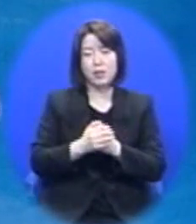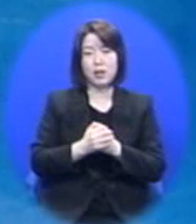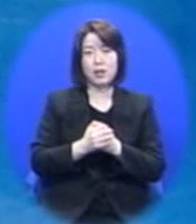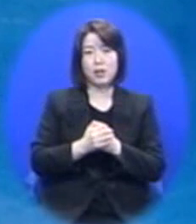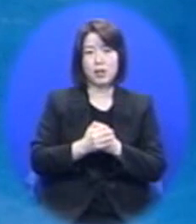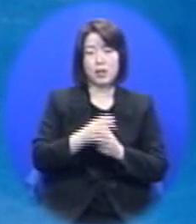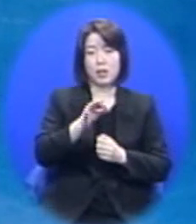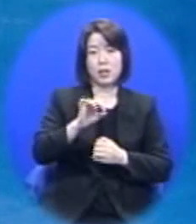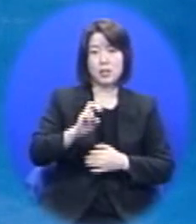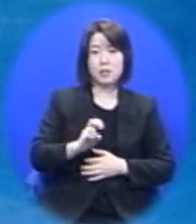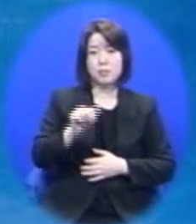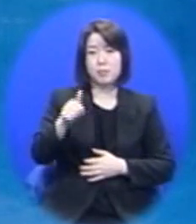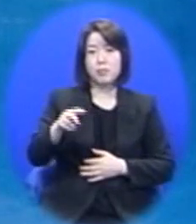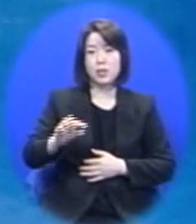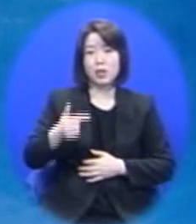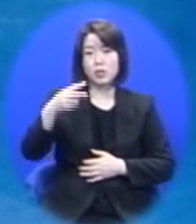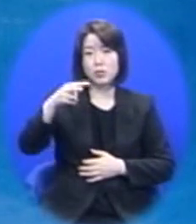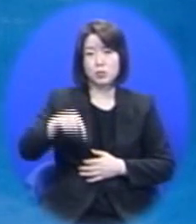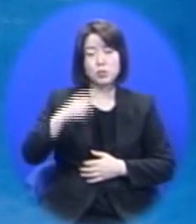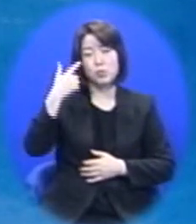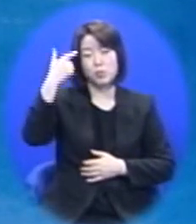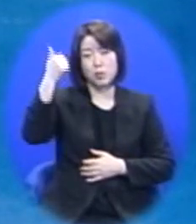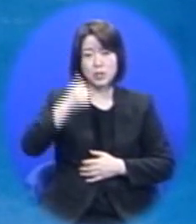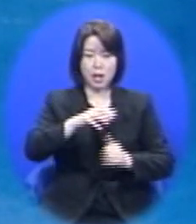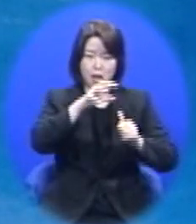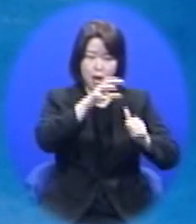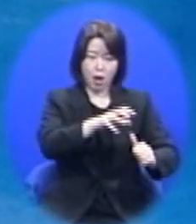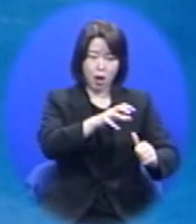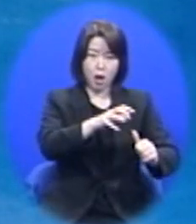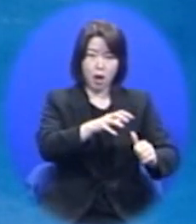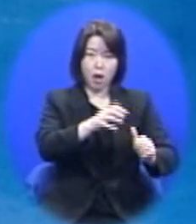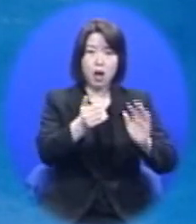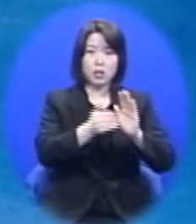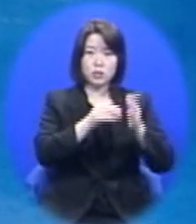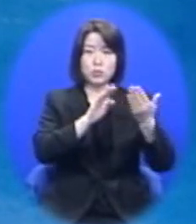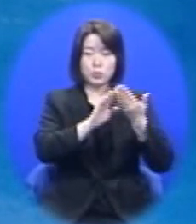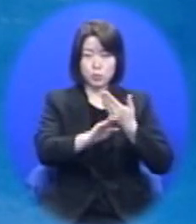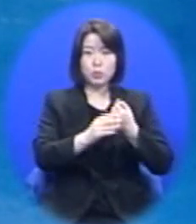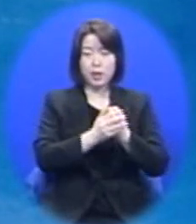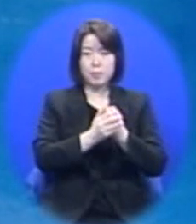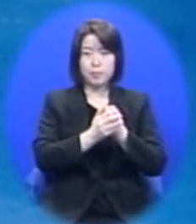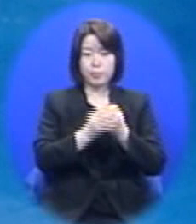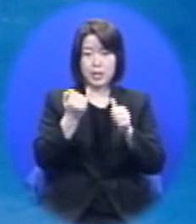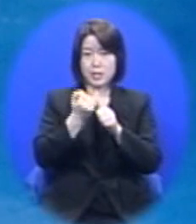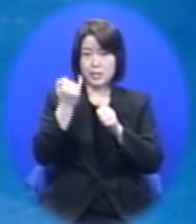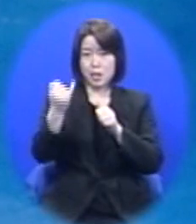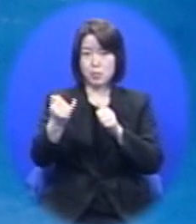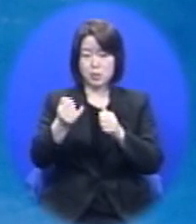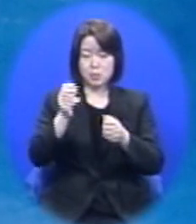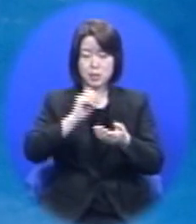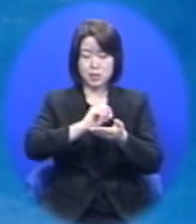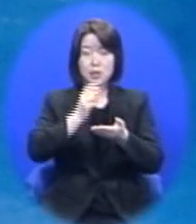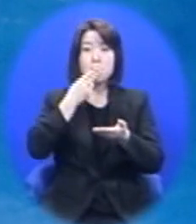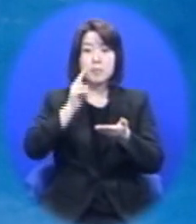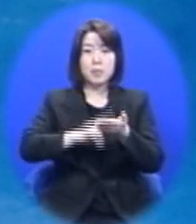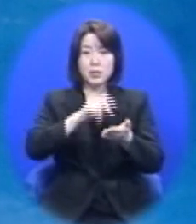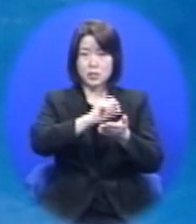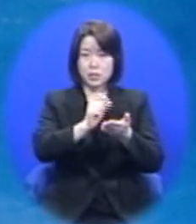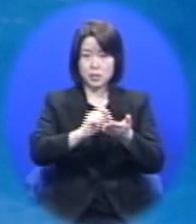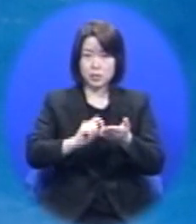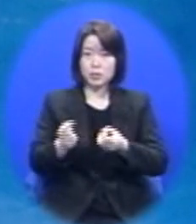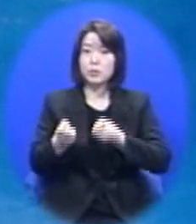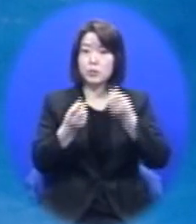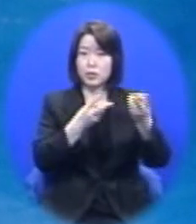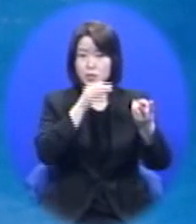임현수 목사님이 그렇게 억류되고 난 다음에 그분이 편지글을 쓰셨습니다. 그